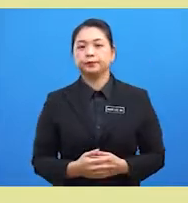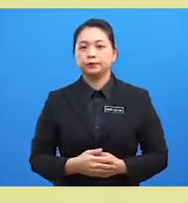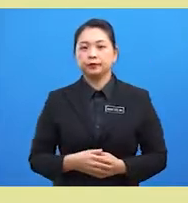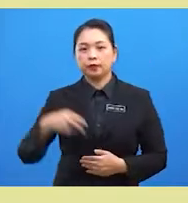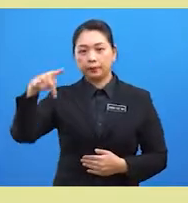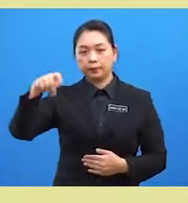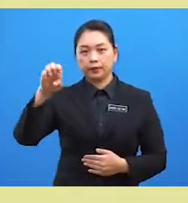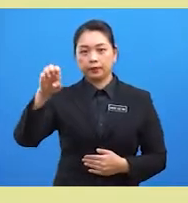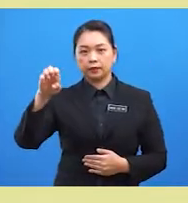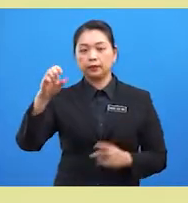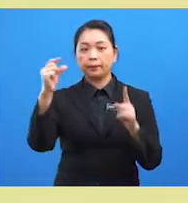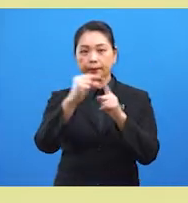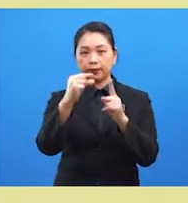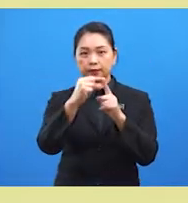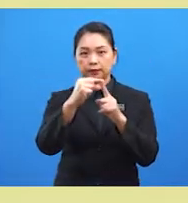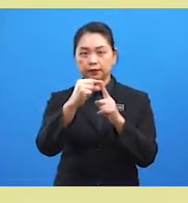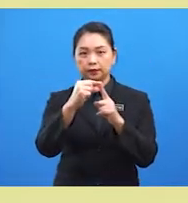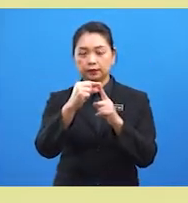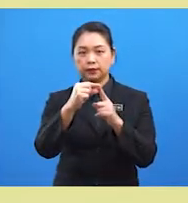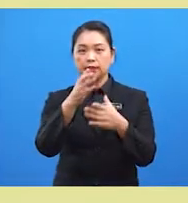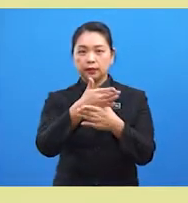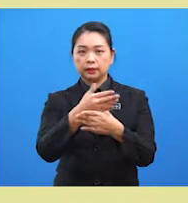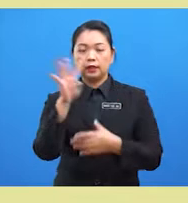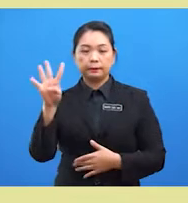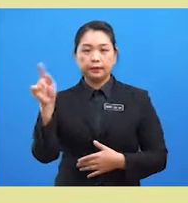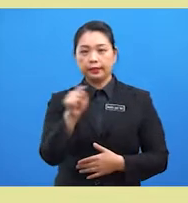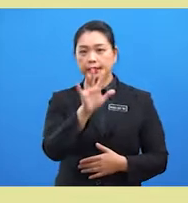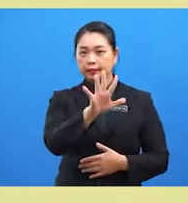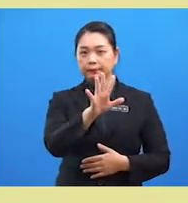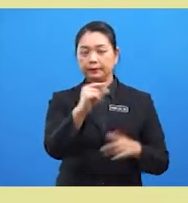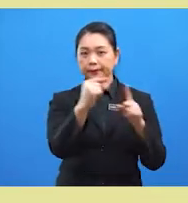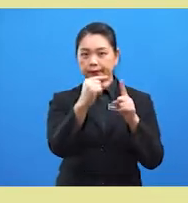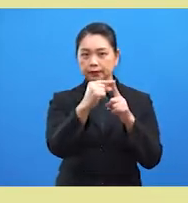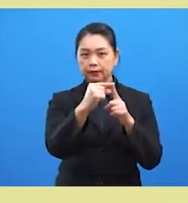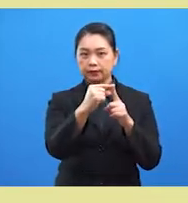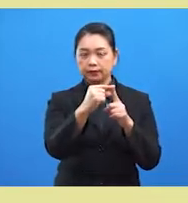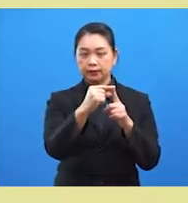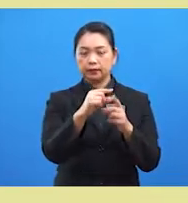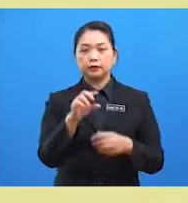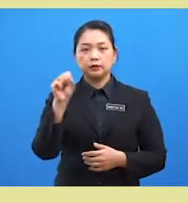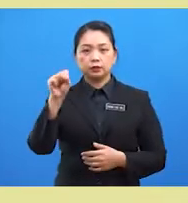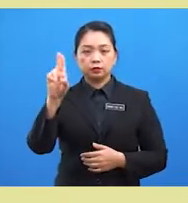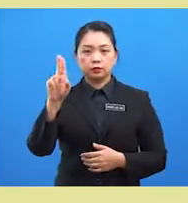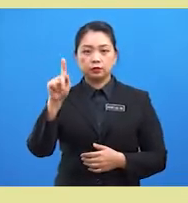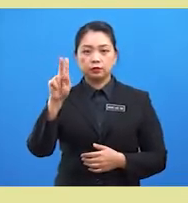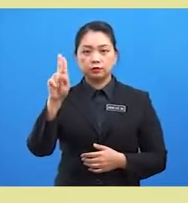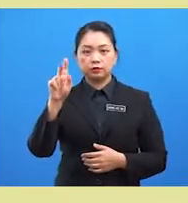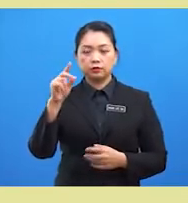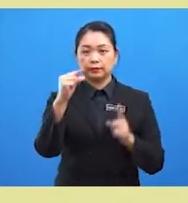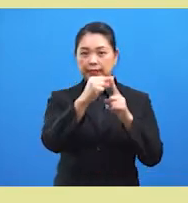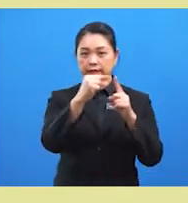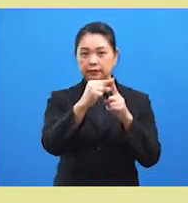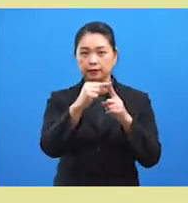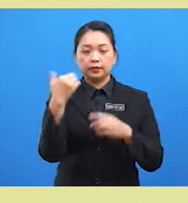Pe iaitu perkataan antara 4 hingga 5 patah perkataan. Su iaitu suku kata